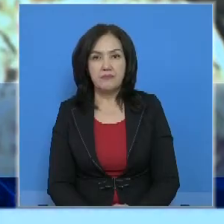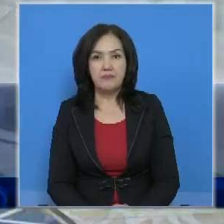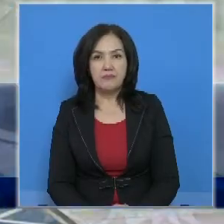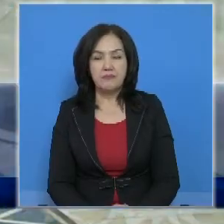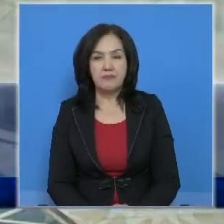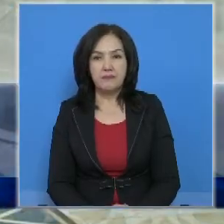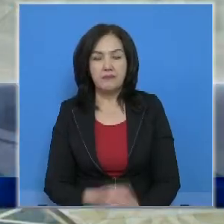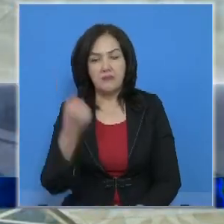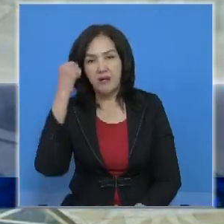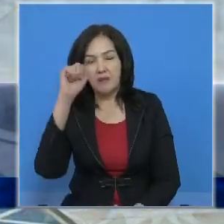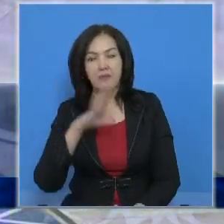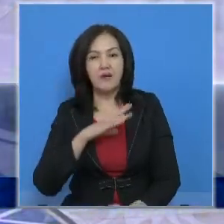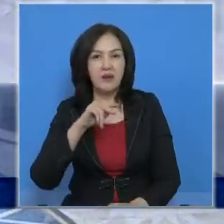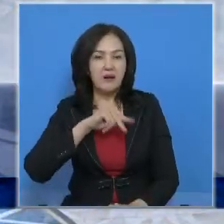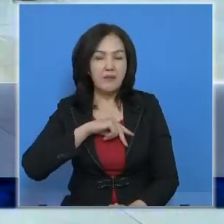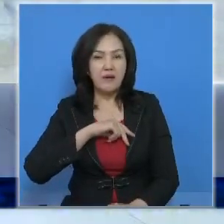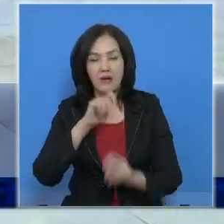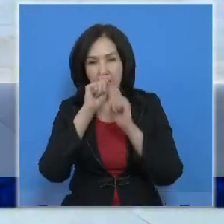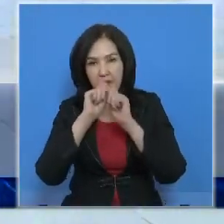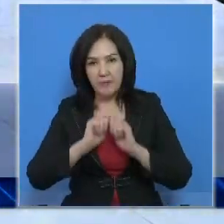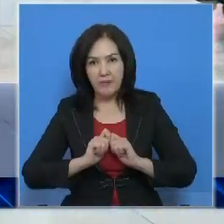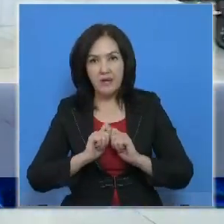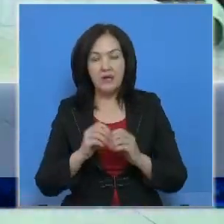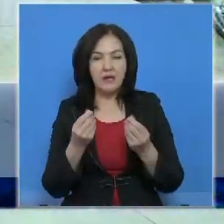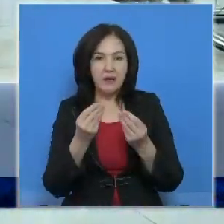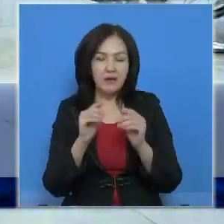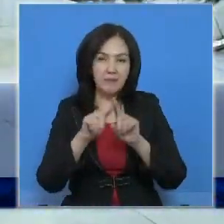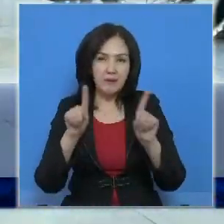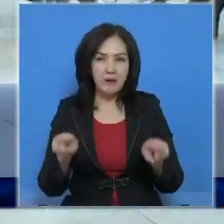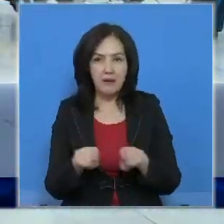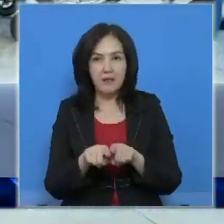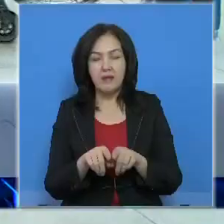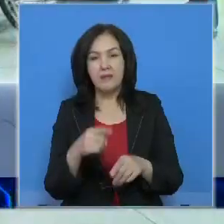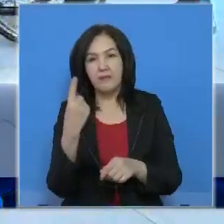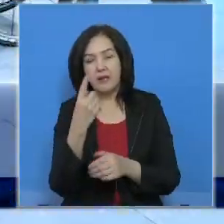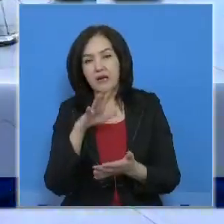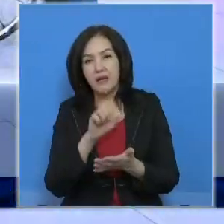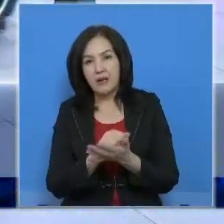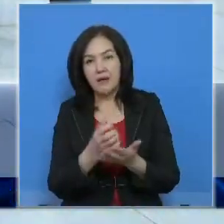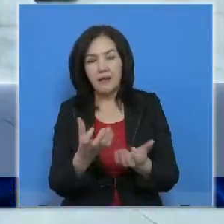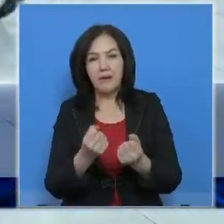Да. Победительницы были награждены ценными подарками и денежными сертификатами, а за первое место